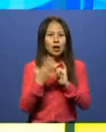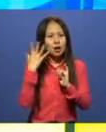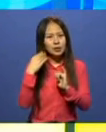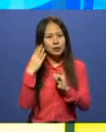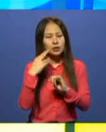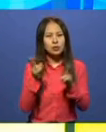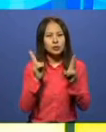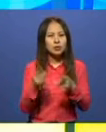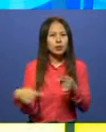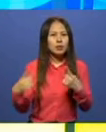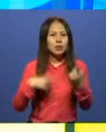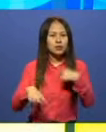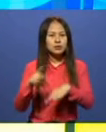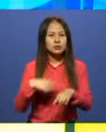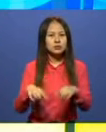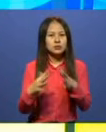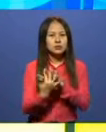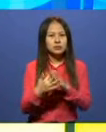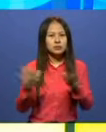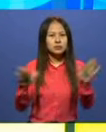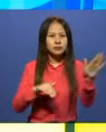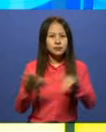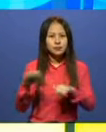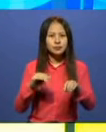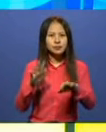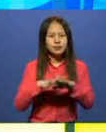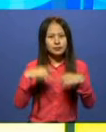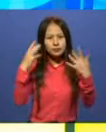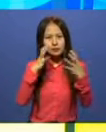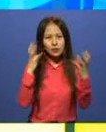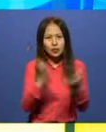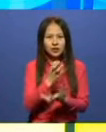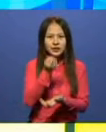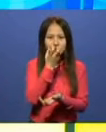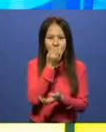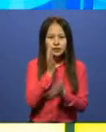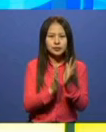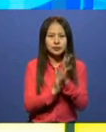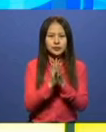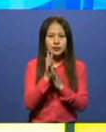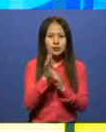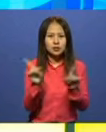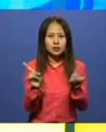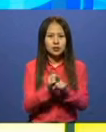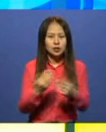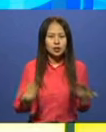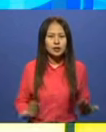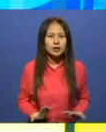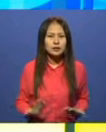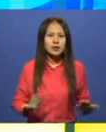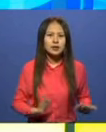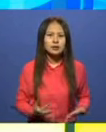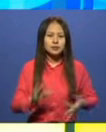Өскемен, тіпті Алматыдан көшіп келген. Бүгінде несие алып, мал ғана емес, құс, гүл өсірумен айналысатын ынталы жандар аз емес. Жәндіке ауылының тұрғындары